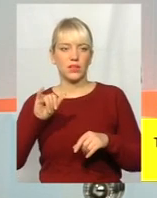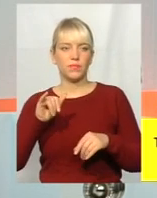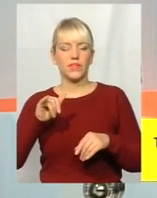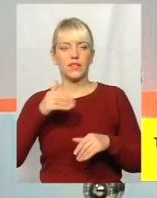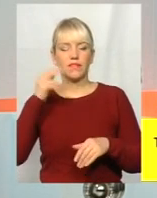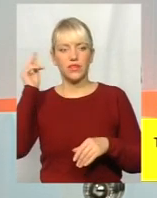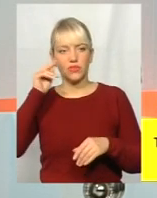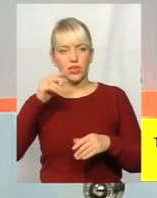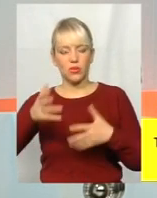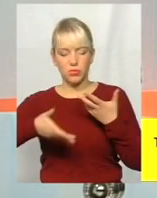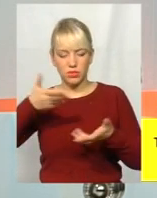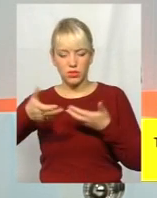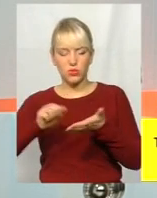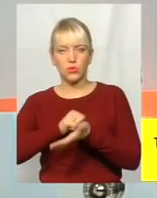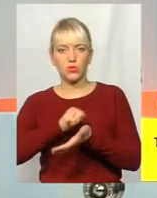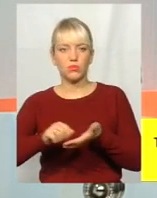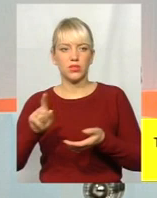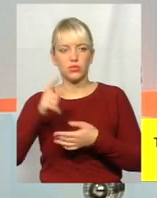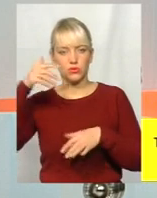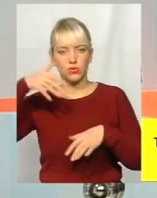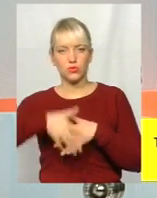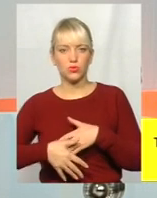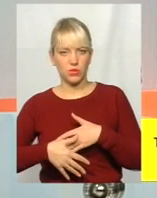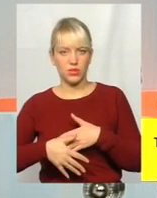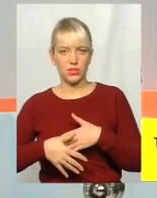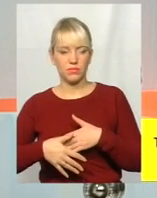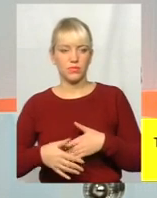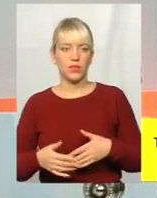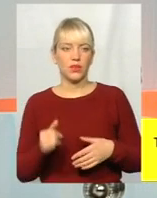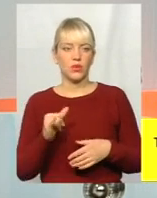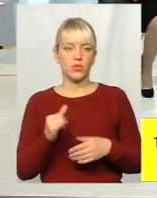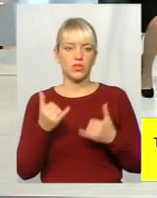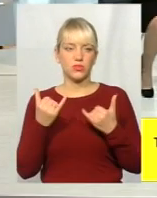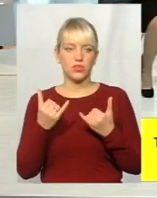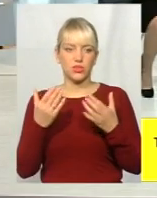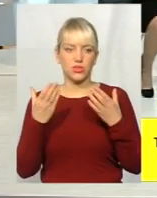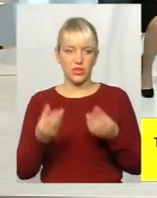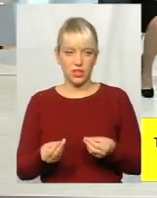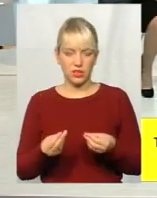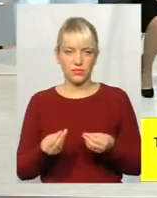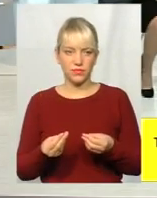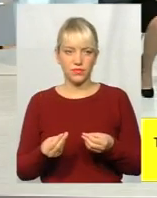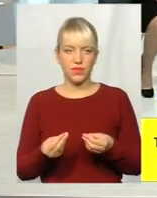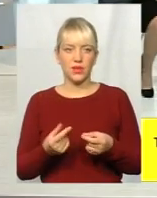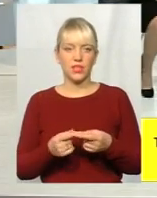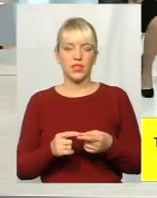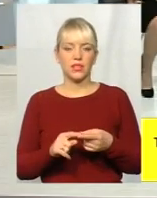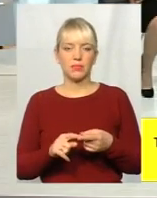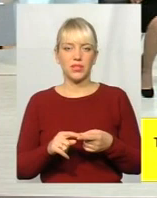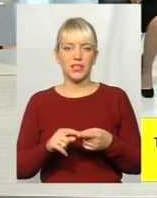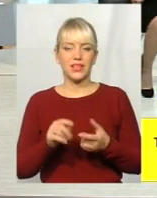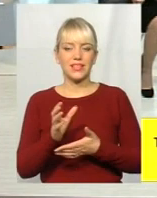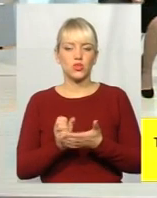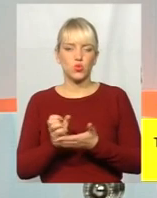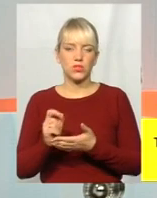вивчаю, піднімаю документи для того, щоб зрозуміти. Значить, на сьогоднішній день тими ресурсами, якими